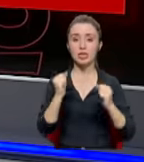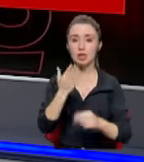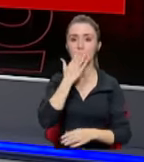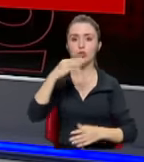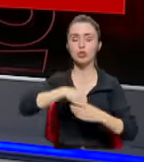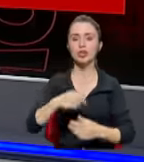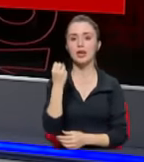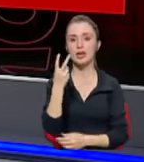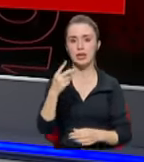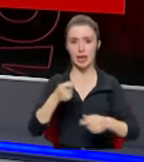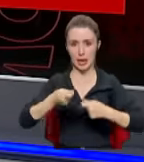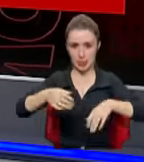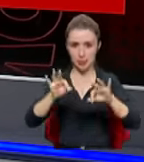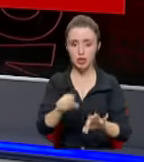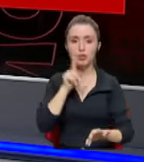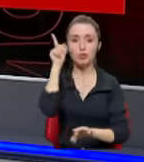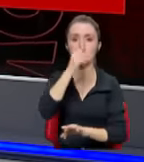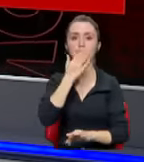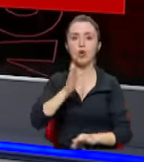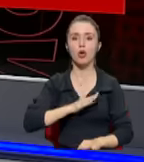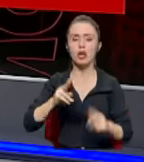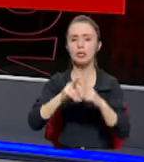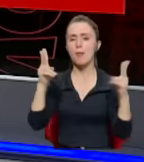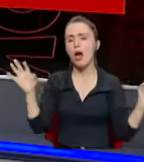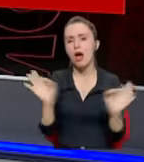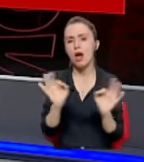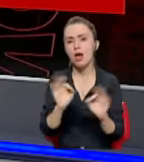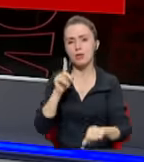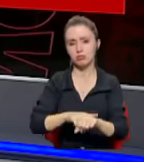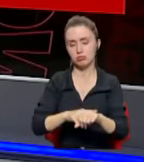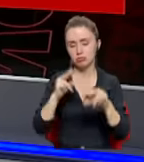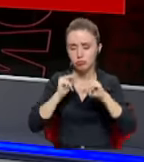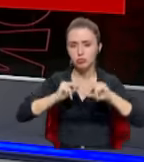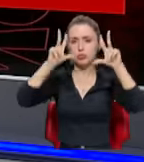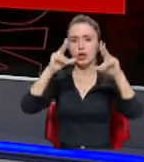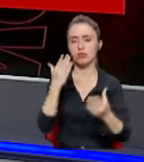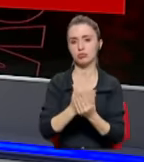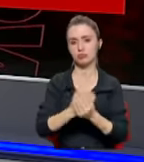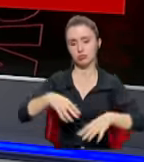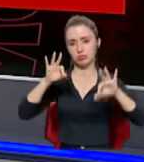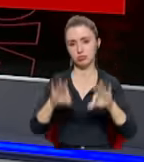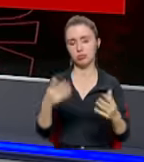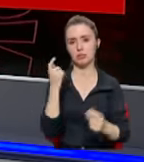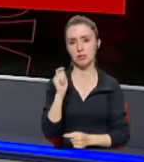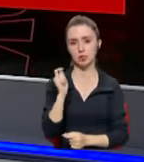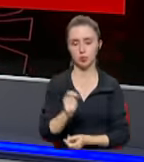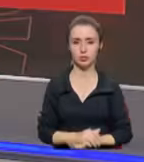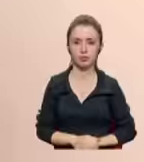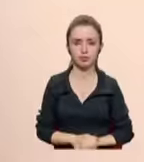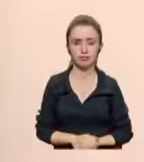ikili eğitime geçildi Bu nedenle öğrenciler sabah çok erken saatlerde uyanıp ders başı yapmak zorunda